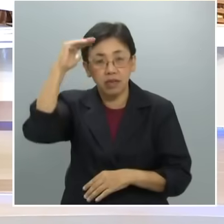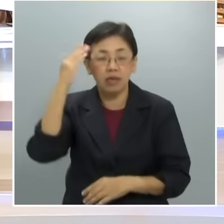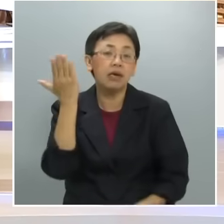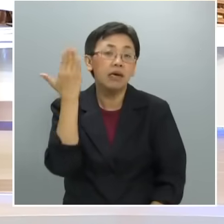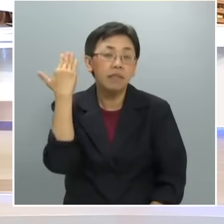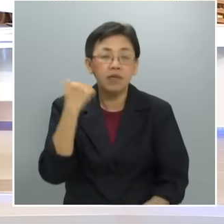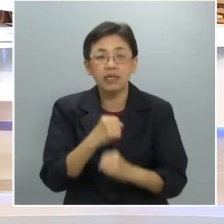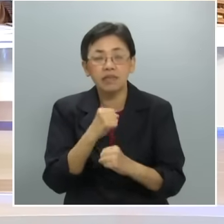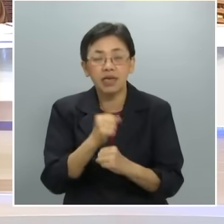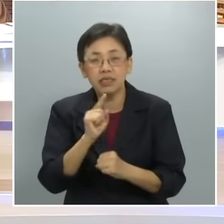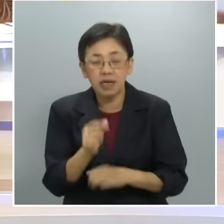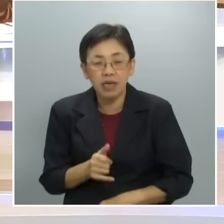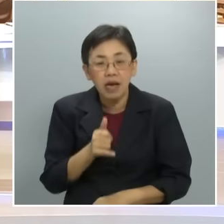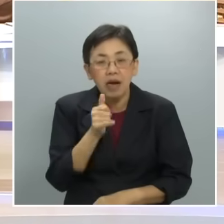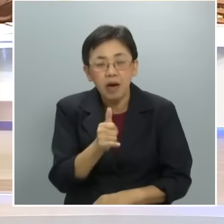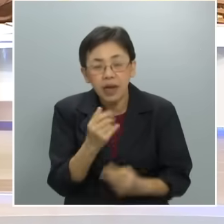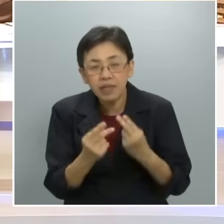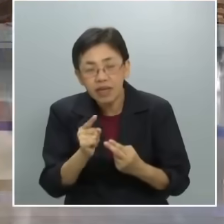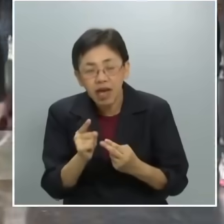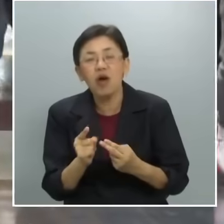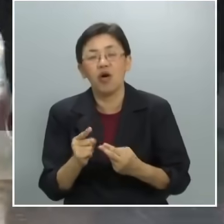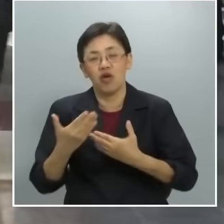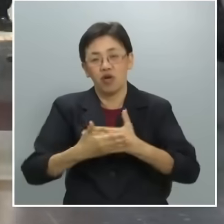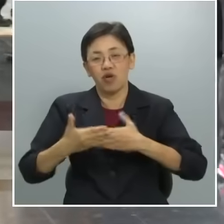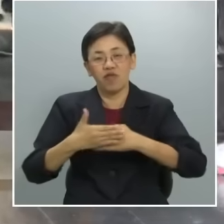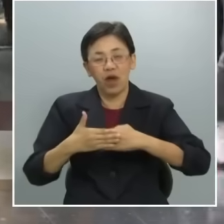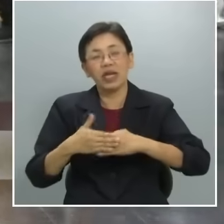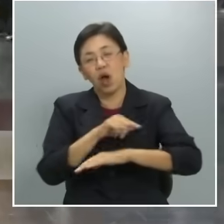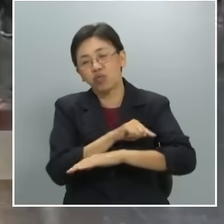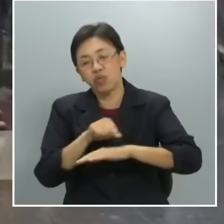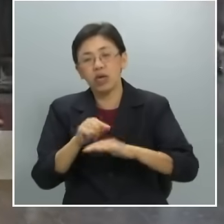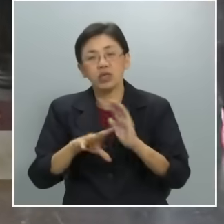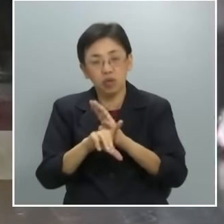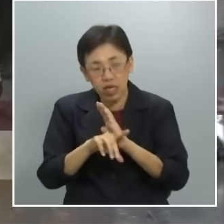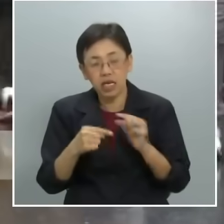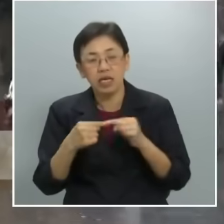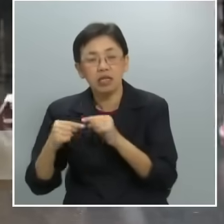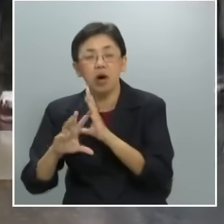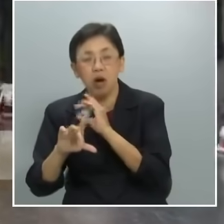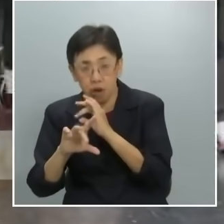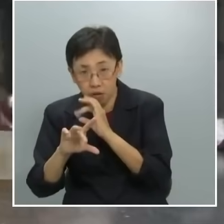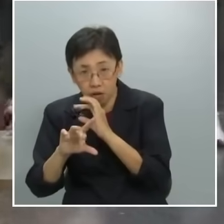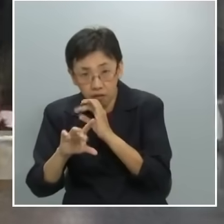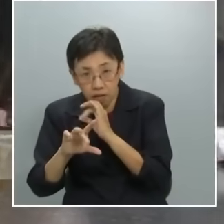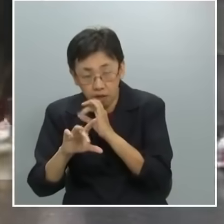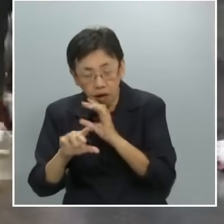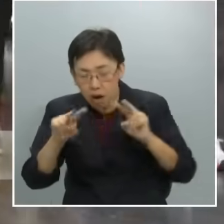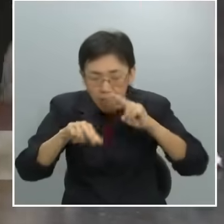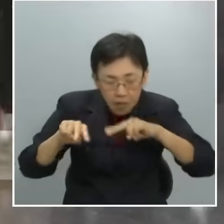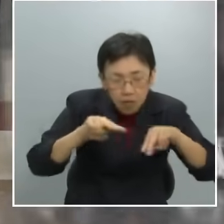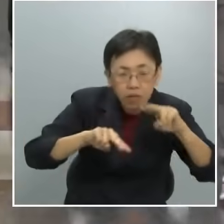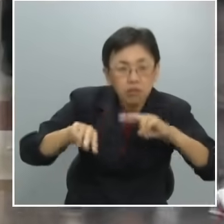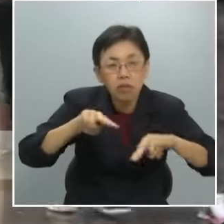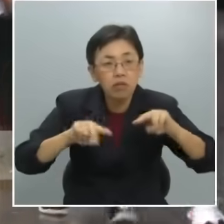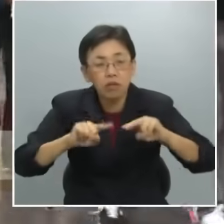ฏิบัติการลงพื้นที่ขึ้นรถไฟไปชลบุรีแล้วต่อด้วยระยองในการไปติดตามสถานการณ์